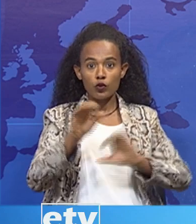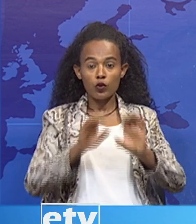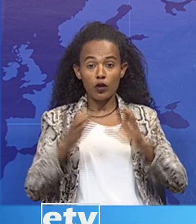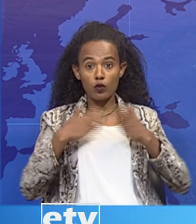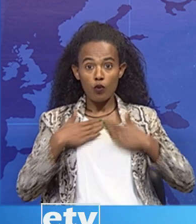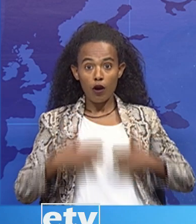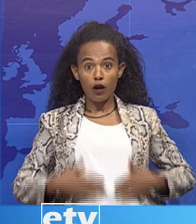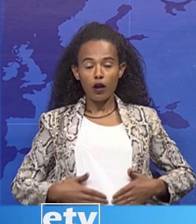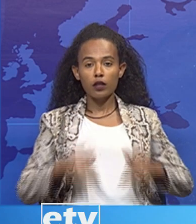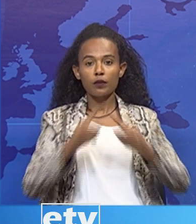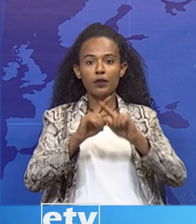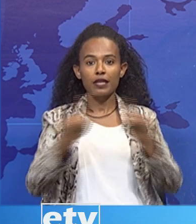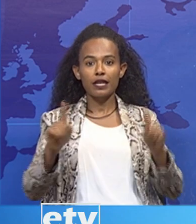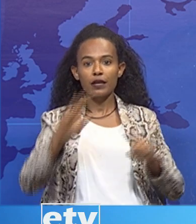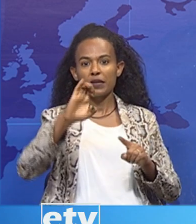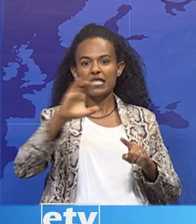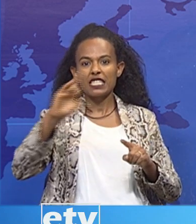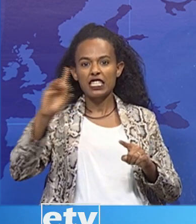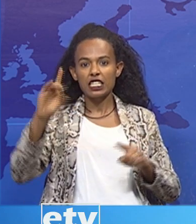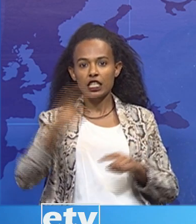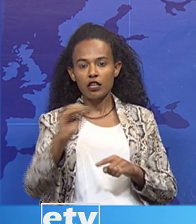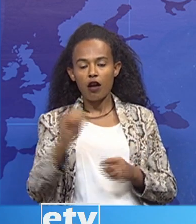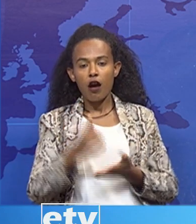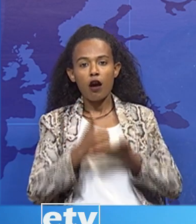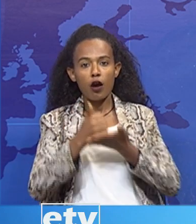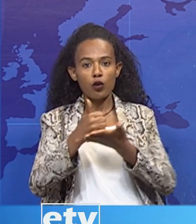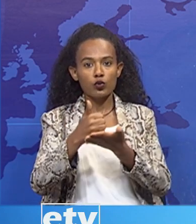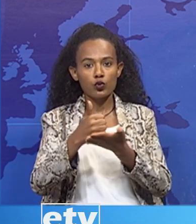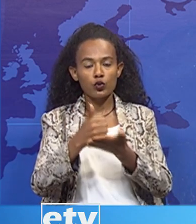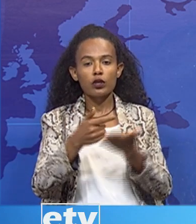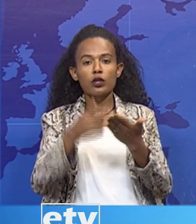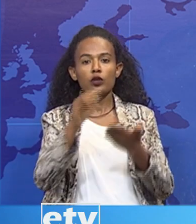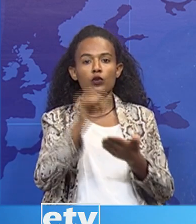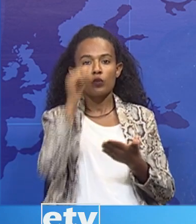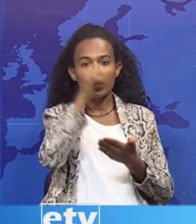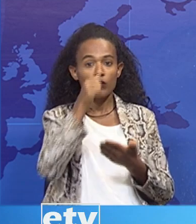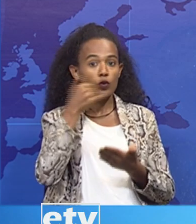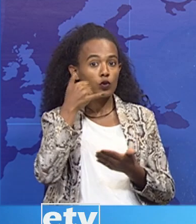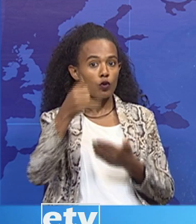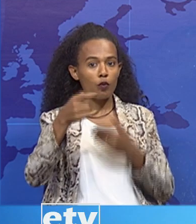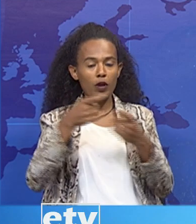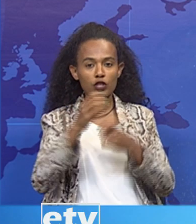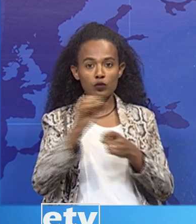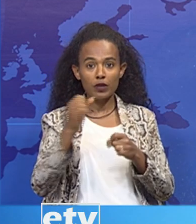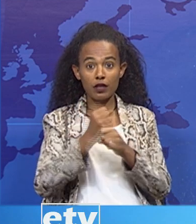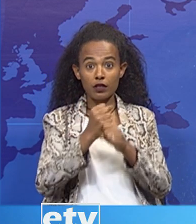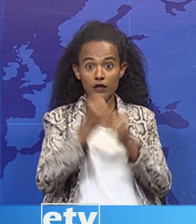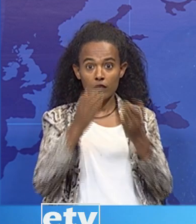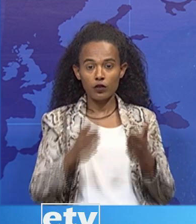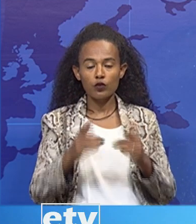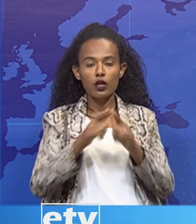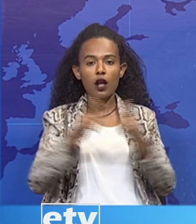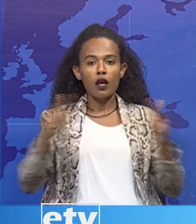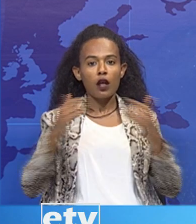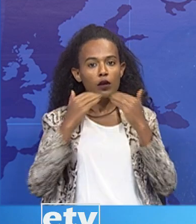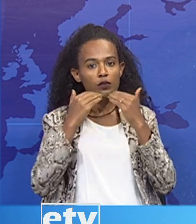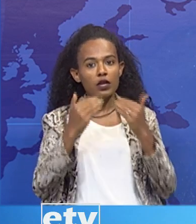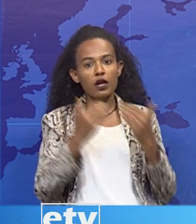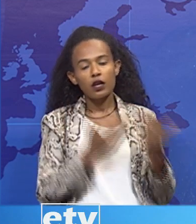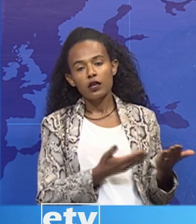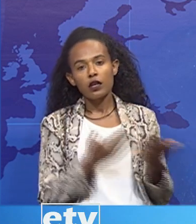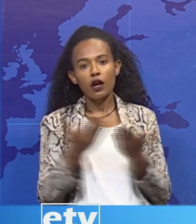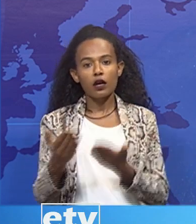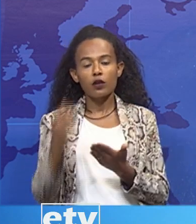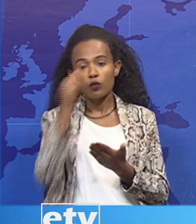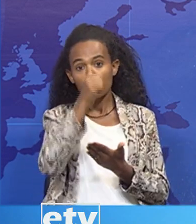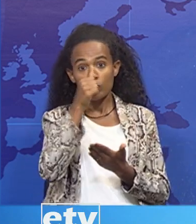አካላት በተለይም ለሲዲዲ እና አጋሮቹ እንዲሁም ለኢትዮ ቴሌኮም ማኔጅመንት እና ሰራተኞች ላቅ ያለ ምስጋና ያቀርባለሁ።